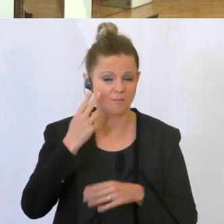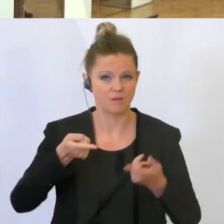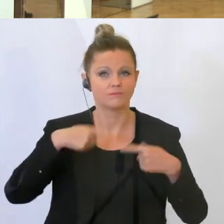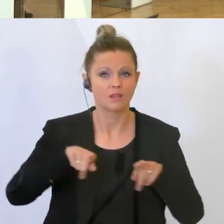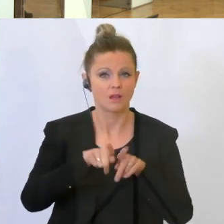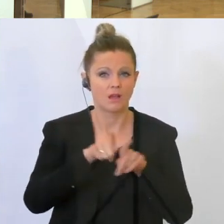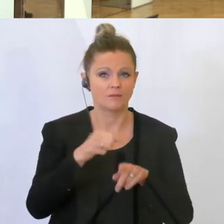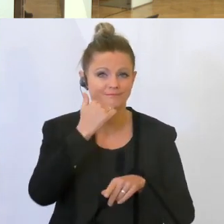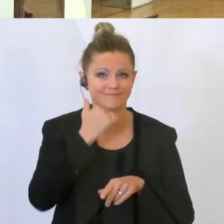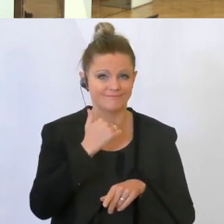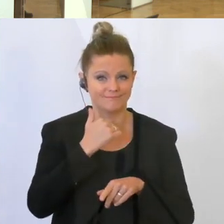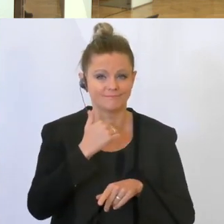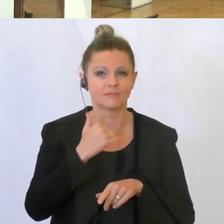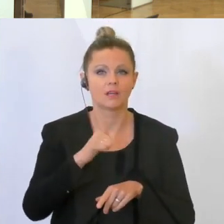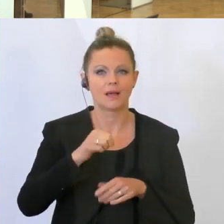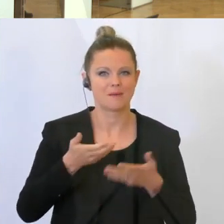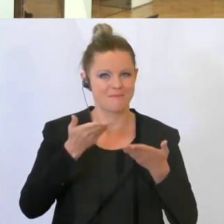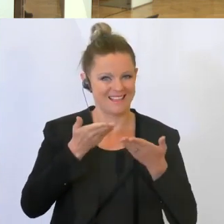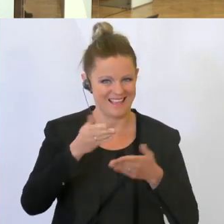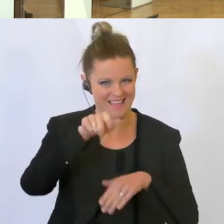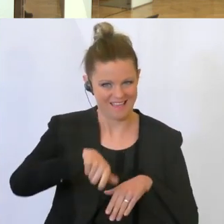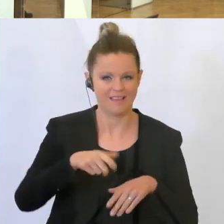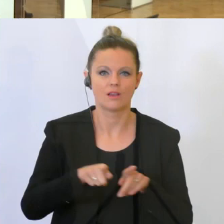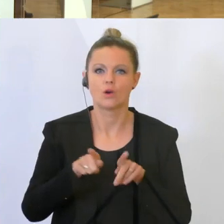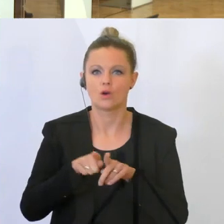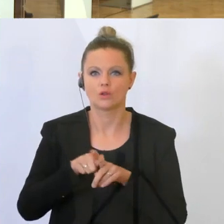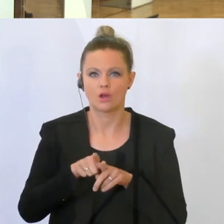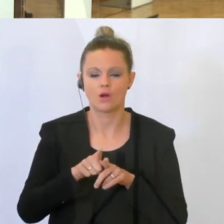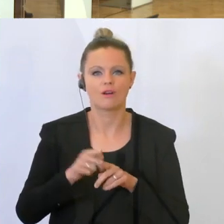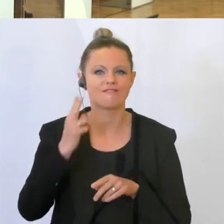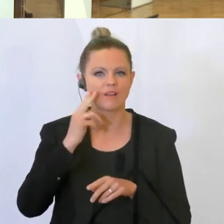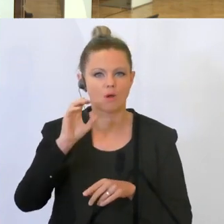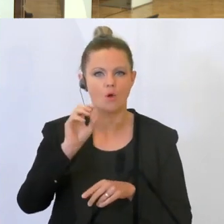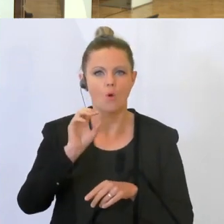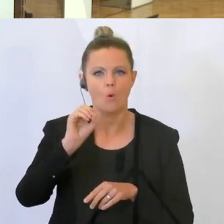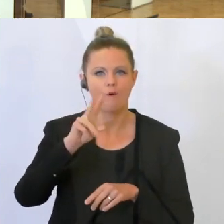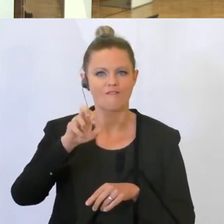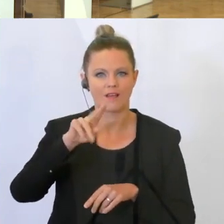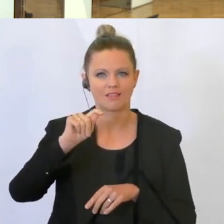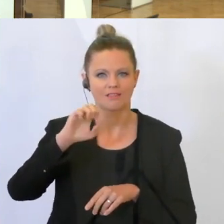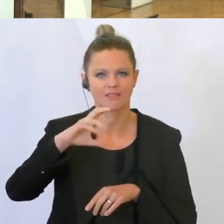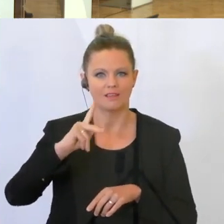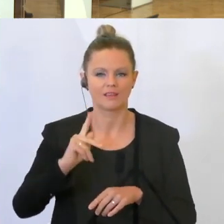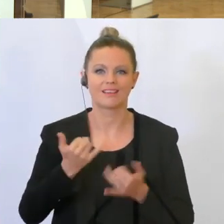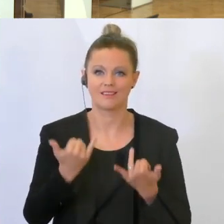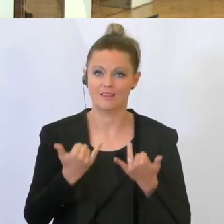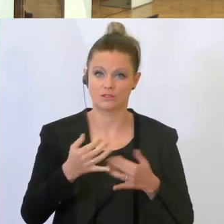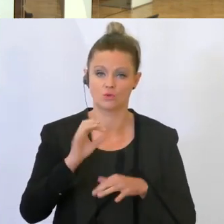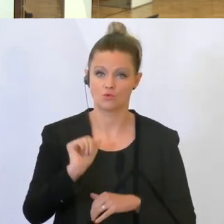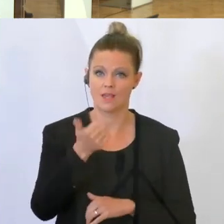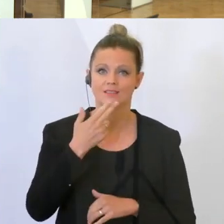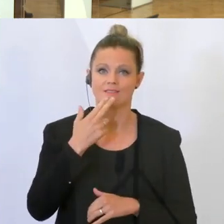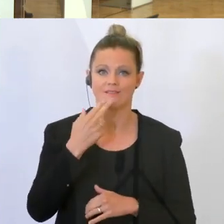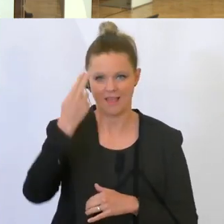Auer, Eigentümer der Auerbäckerei und der Herr Hilscher von der Firma Overtech. Und ich ersuche nun den Herrn Finanzminister um sein Statement. Bitte